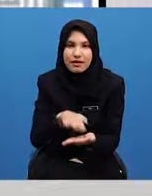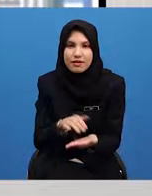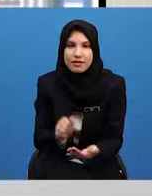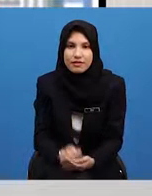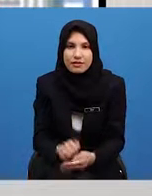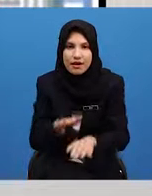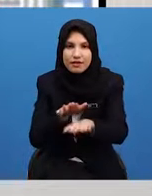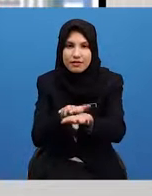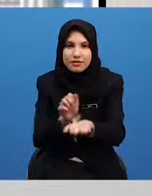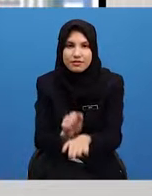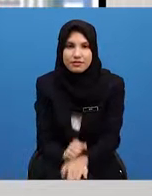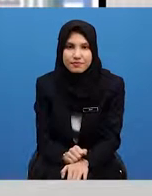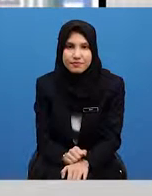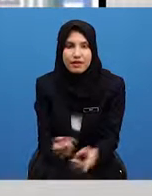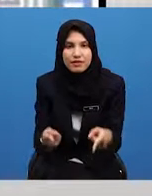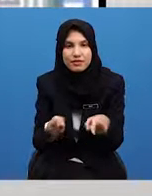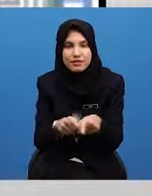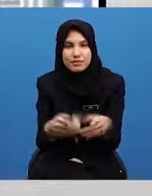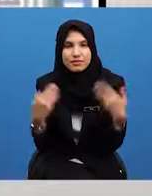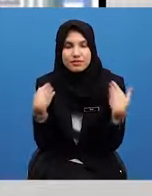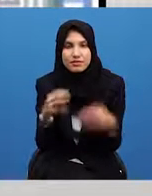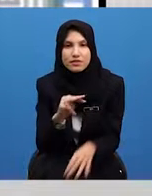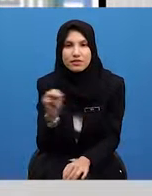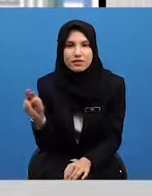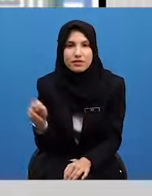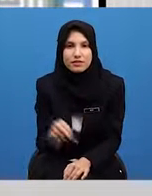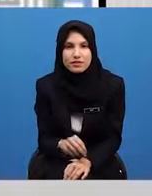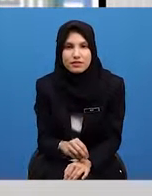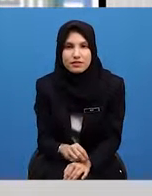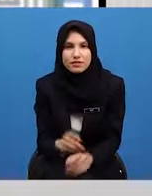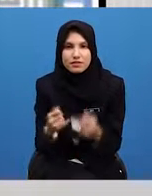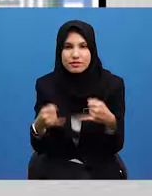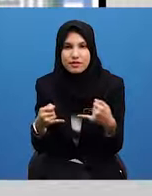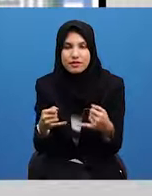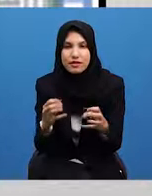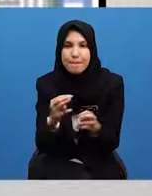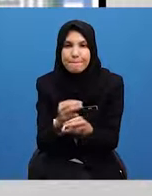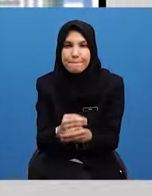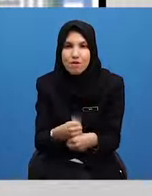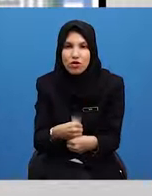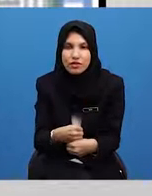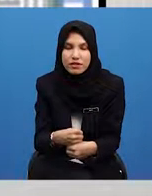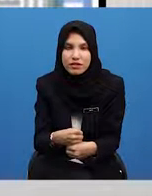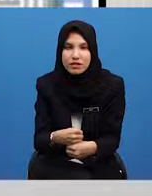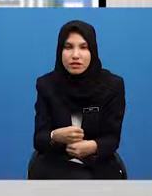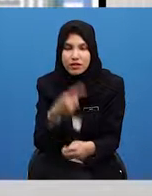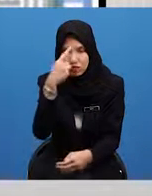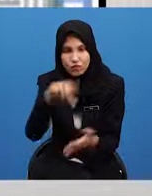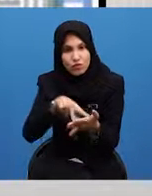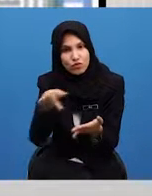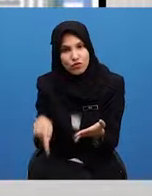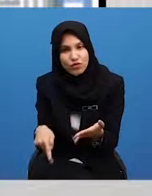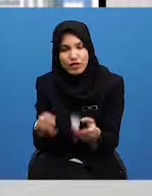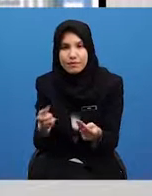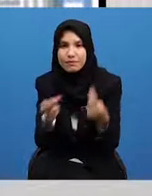juga keadaan jika model takal ini untuk turunkan beban yang ini ya. Cikgu